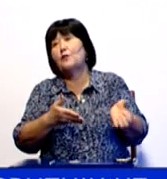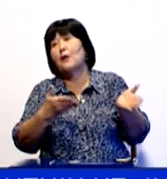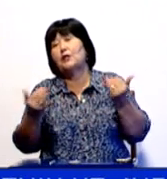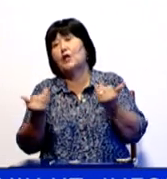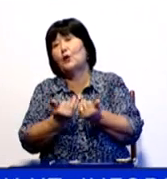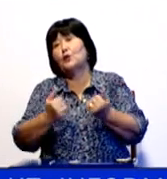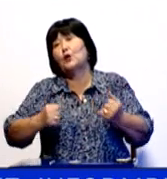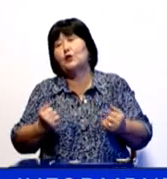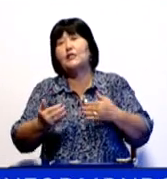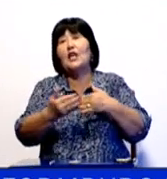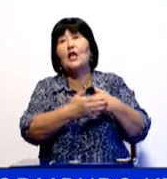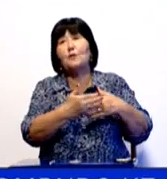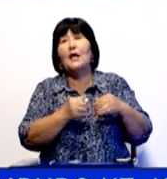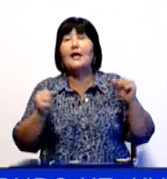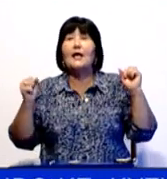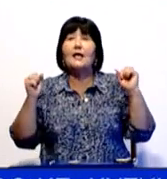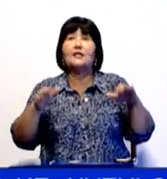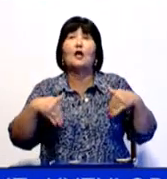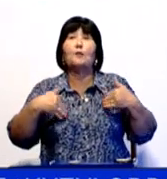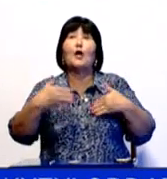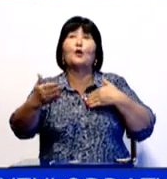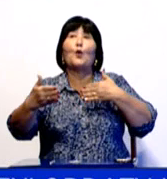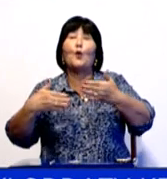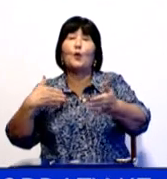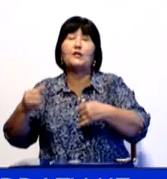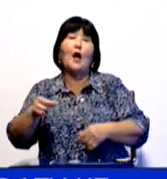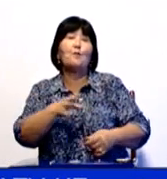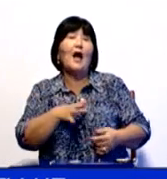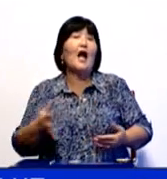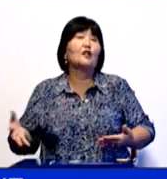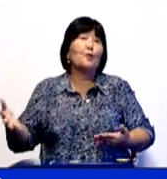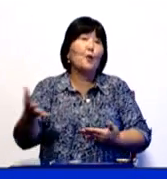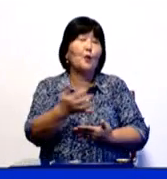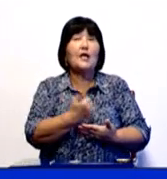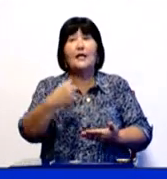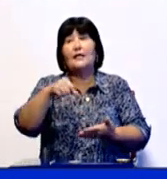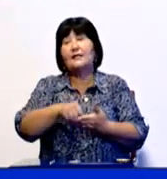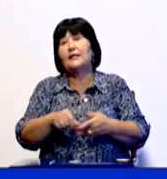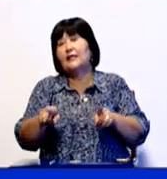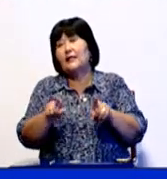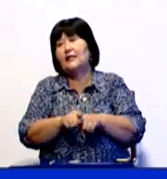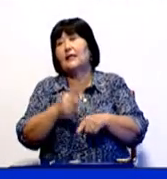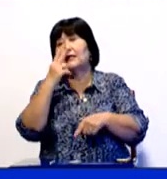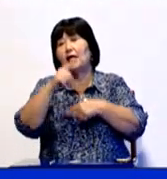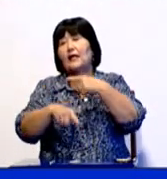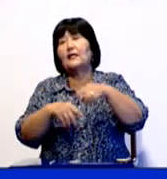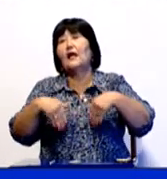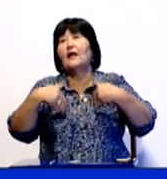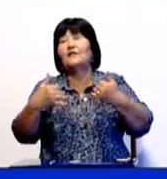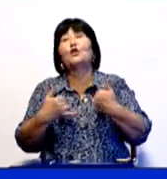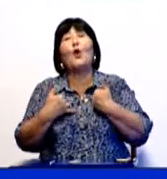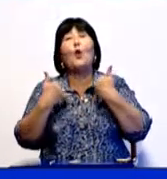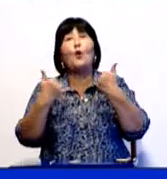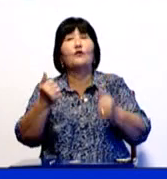гости друзей и близких. Собравшиеся поздравляют друг друга с богатым урожаем. Среди неизменных ритуалов – выражение